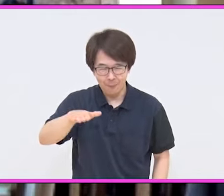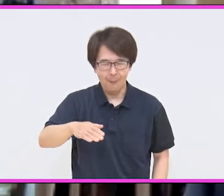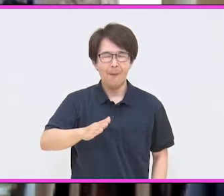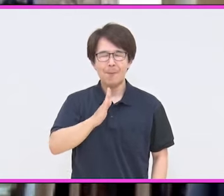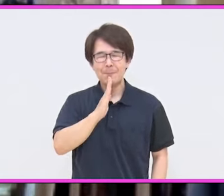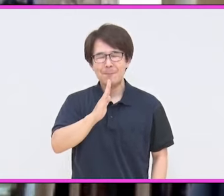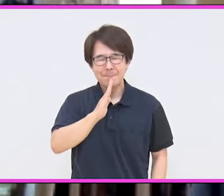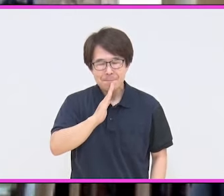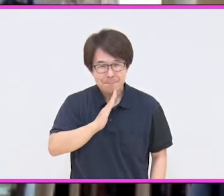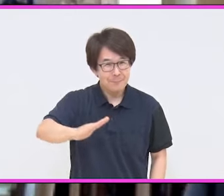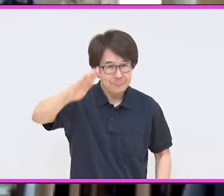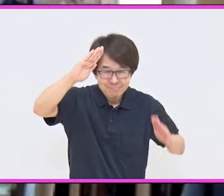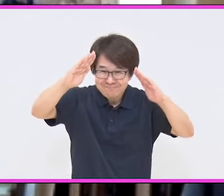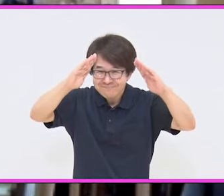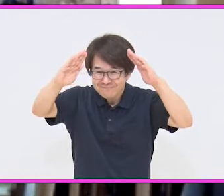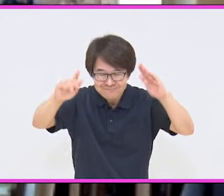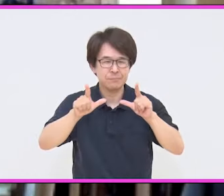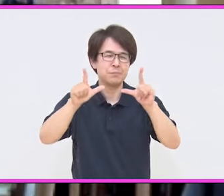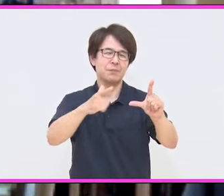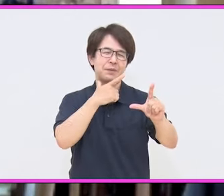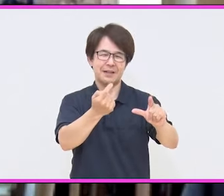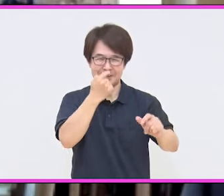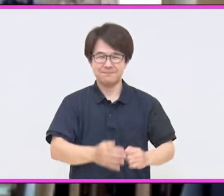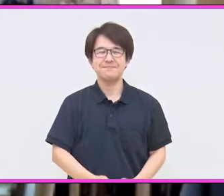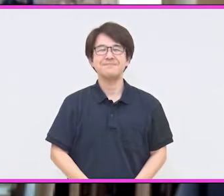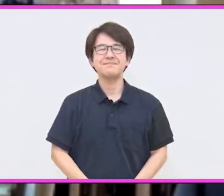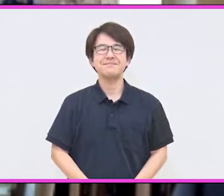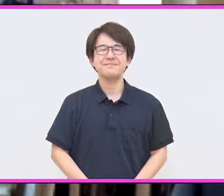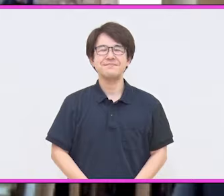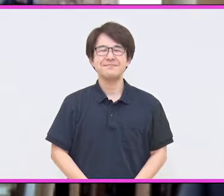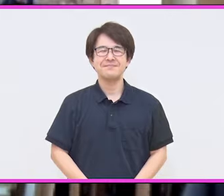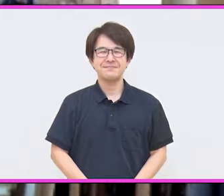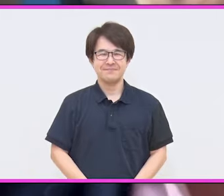Paralympic Association to the people of Japan. Thank you.